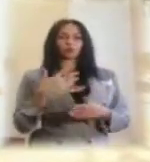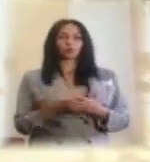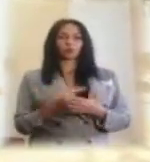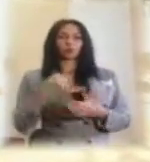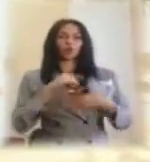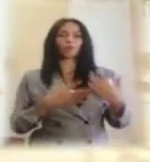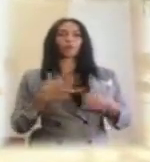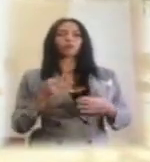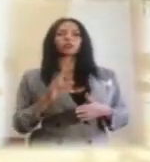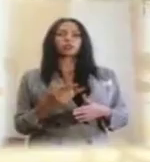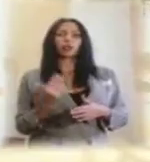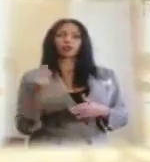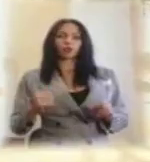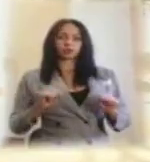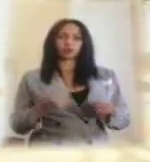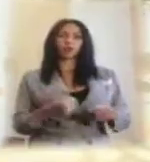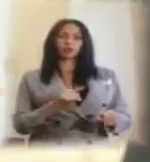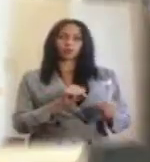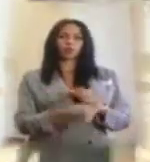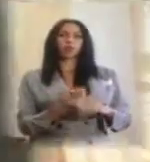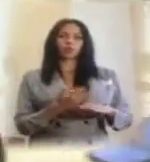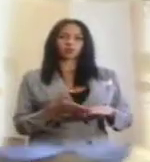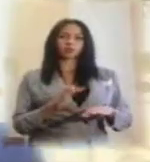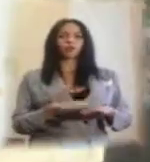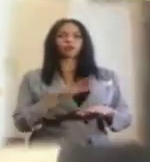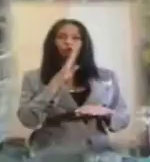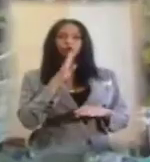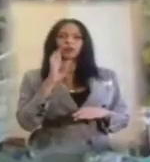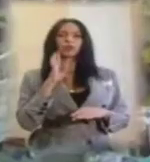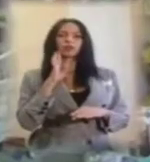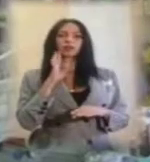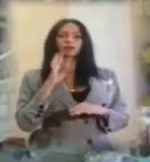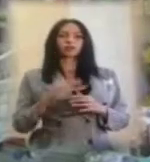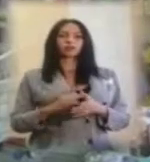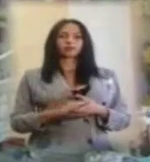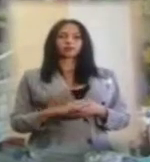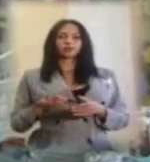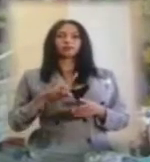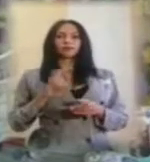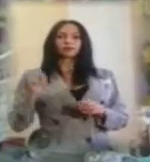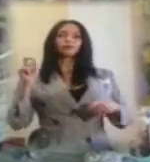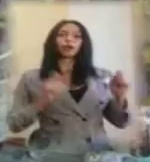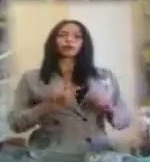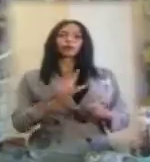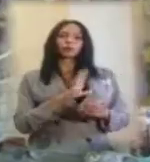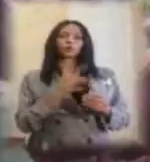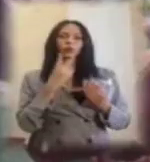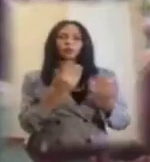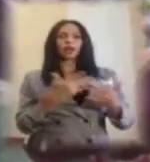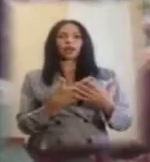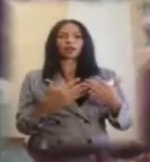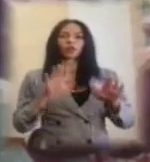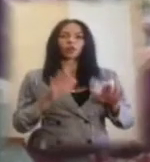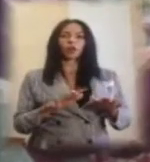вони змогли подолати складнощі материнства. На фестивалі були представлені різні локації, ярмарки